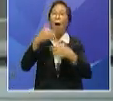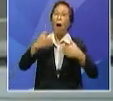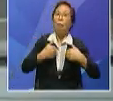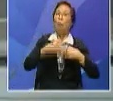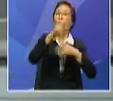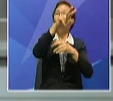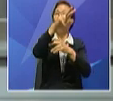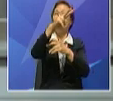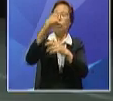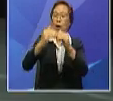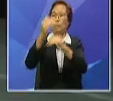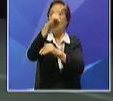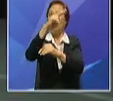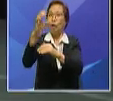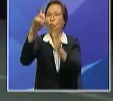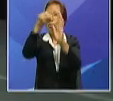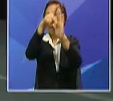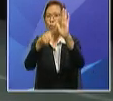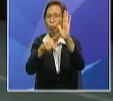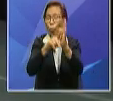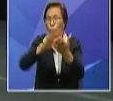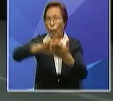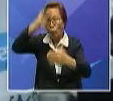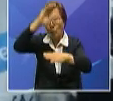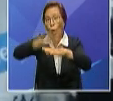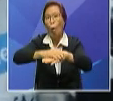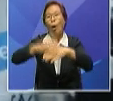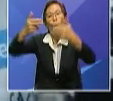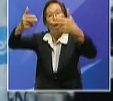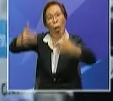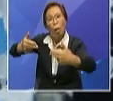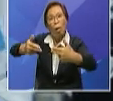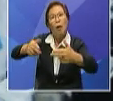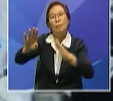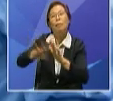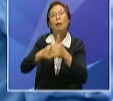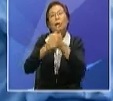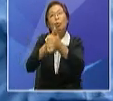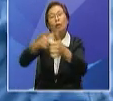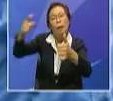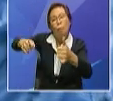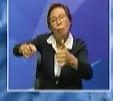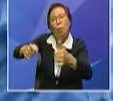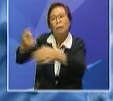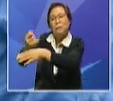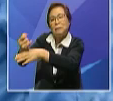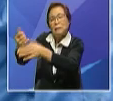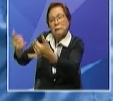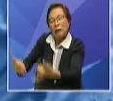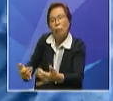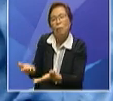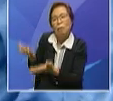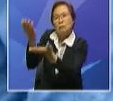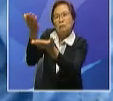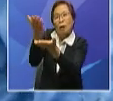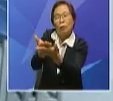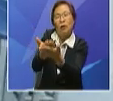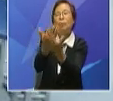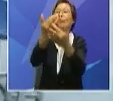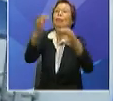200 rakyat dalam kalian berpandukan kepada keperluan Indah siswa se yang ditawarkan secara